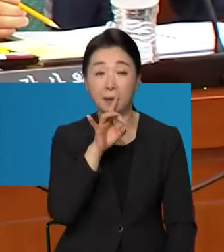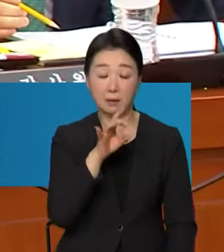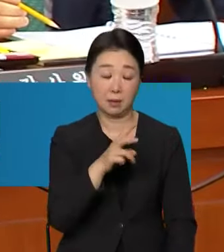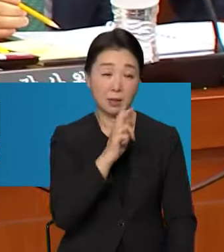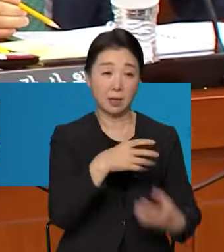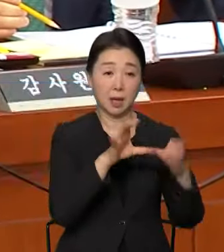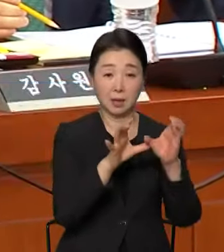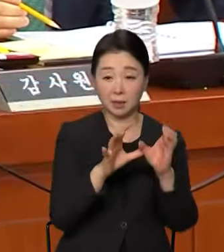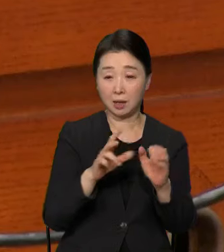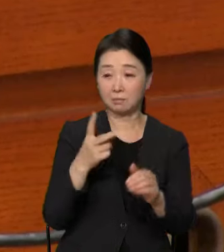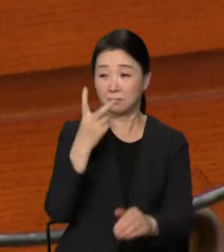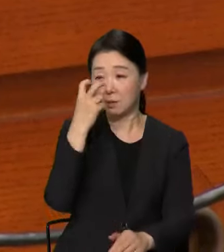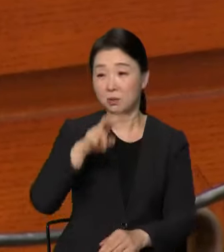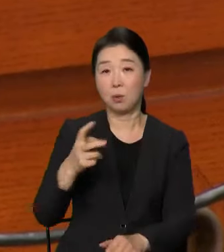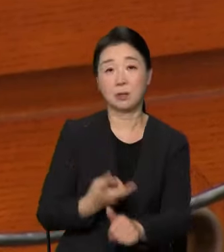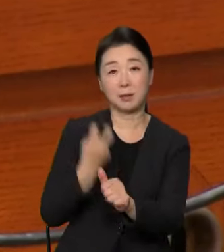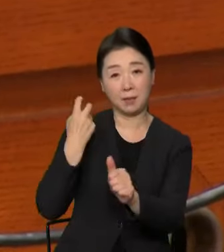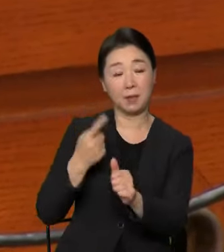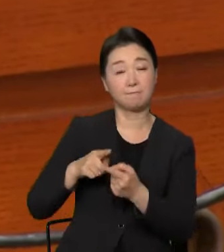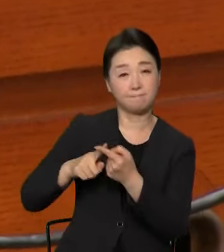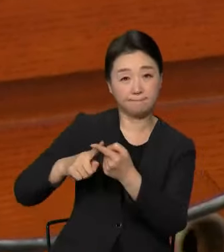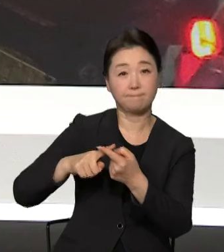탄핵 추진 중단을 촉구했습니다.